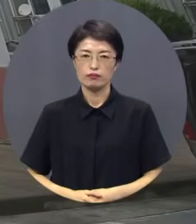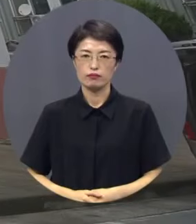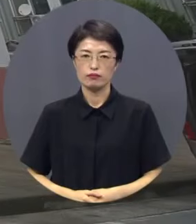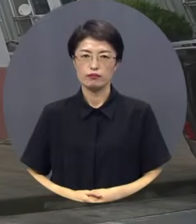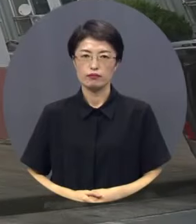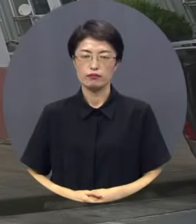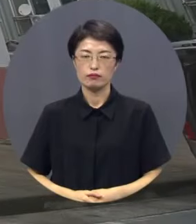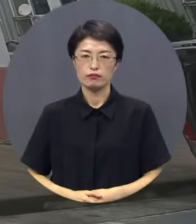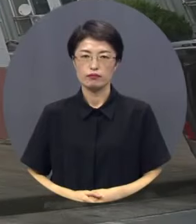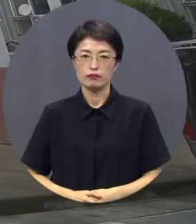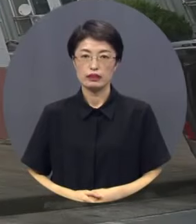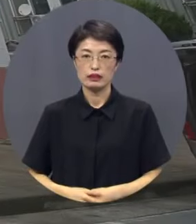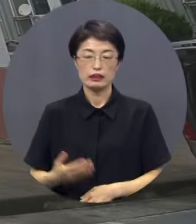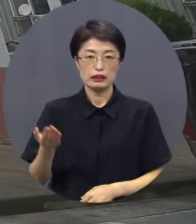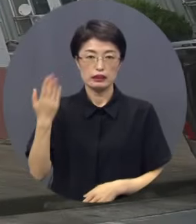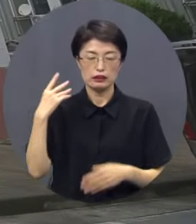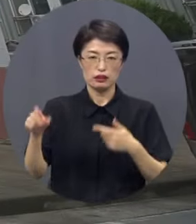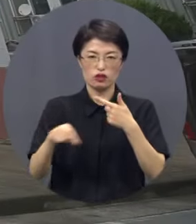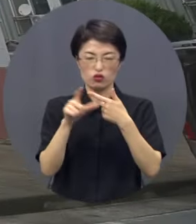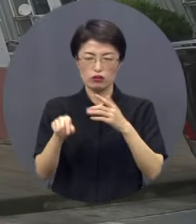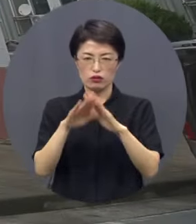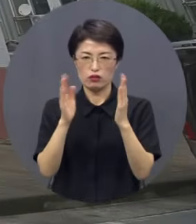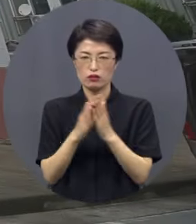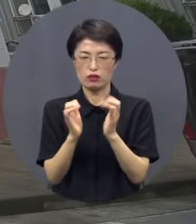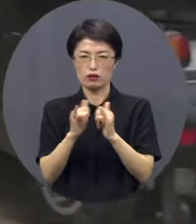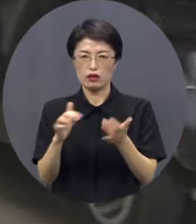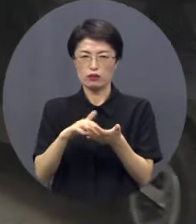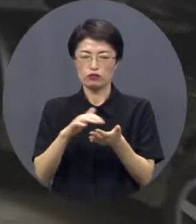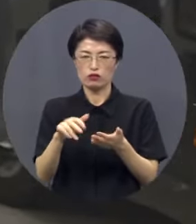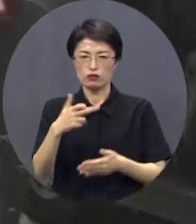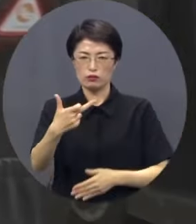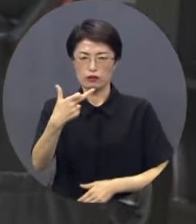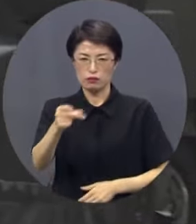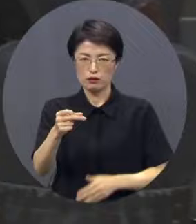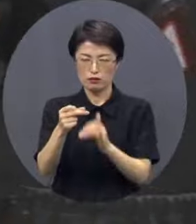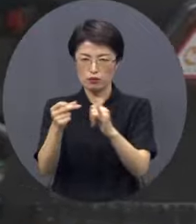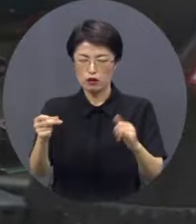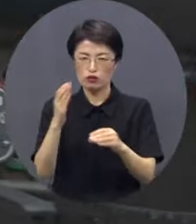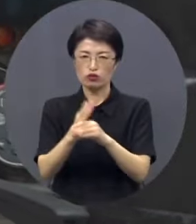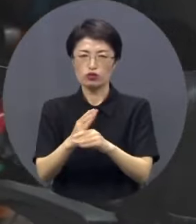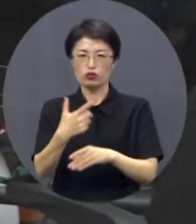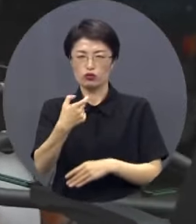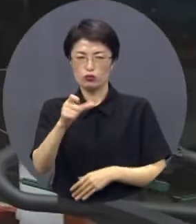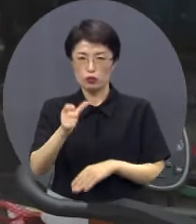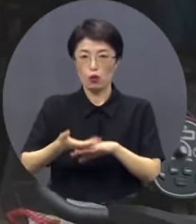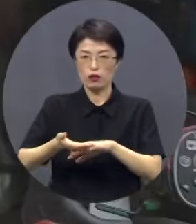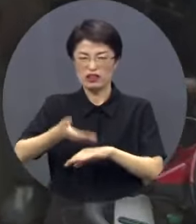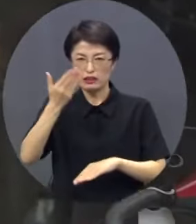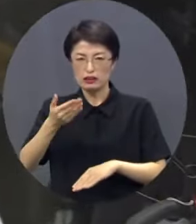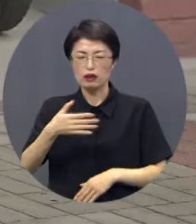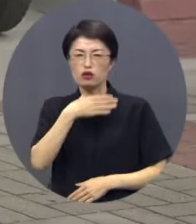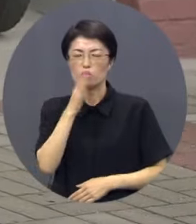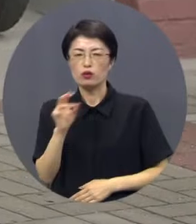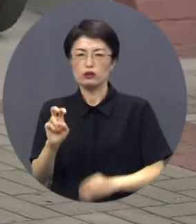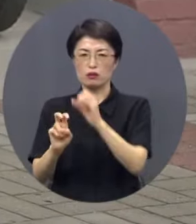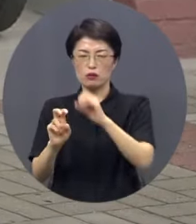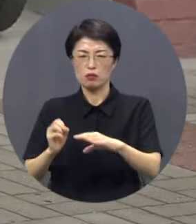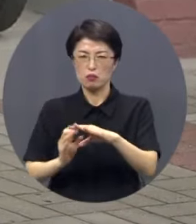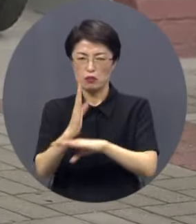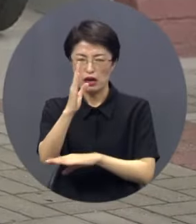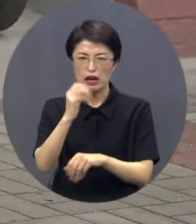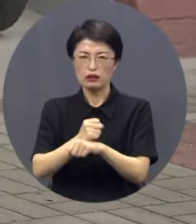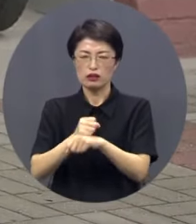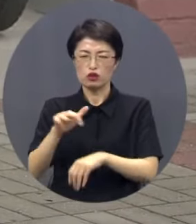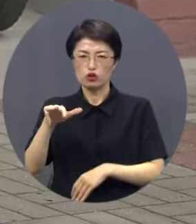기자입니다 지난 6월 전체인구 17만 명 가운데 65세 이상 노인이 20% 넘어 초고령사회에